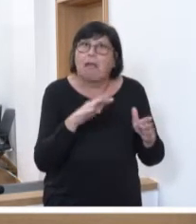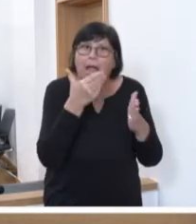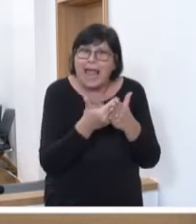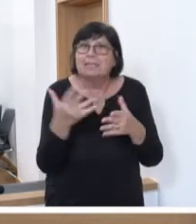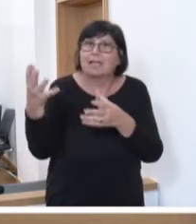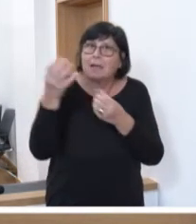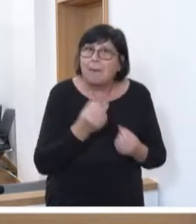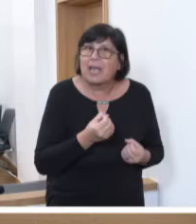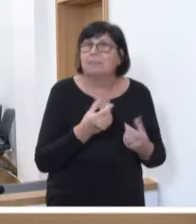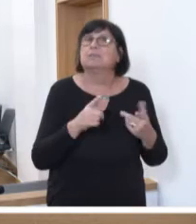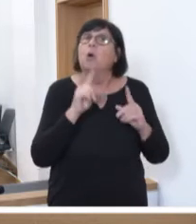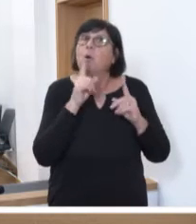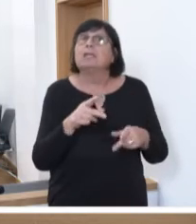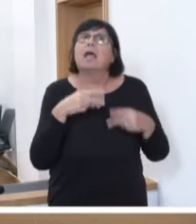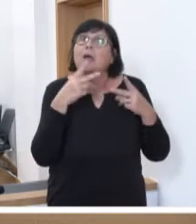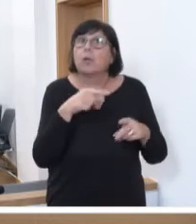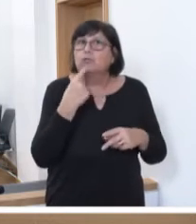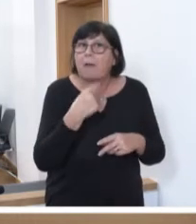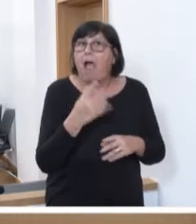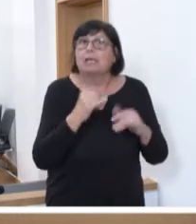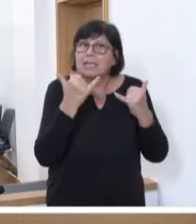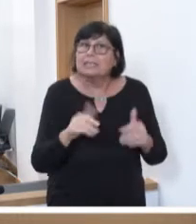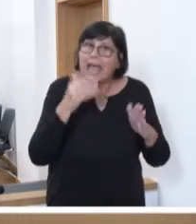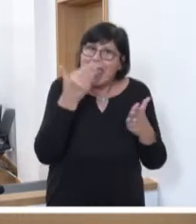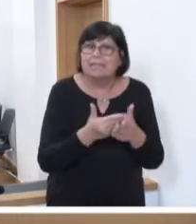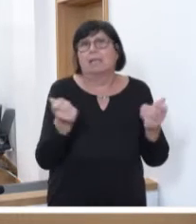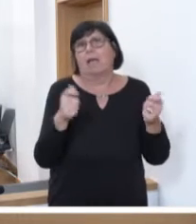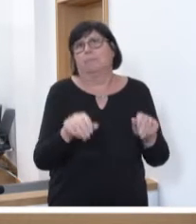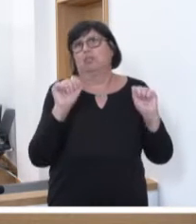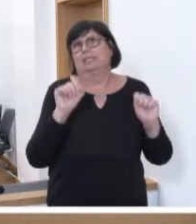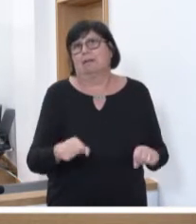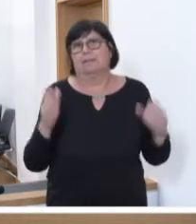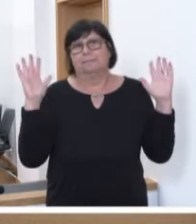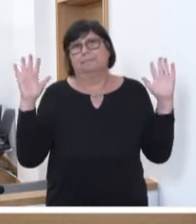die versprochenen Rücksprachen nun wohl endlich abgeschlossen werden konnten.